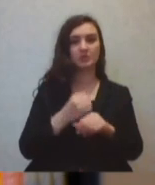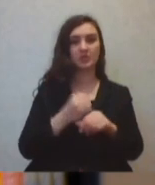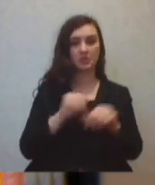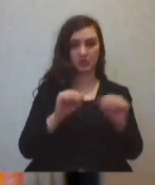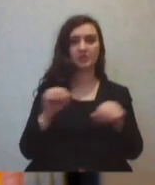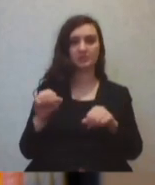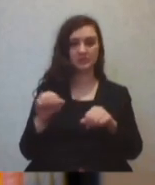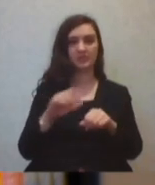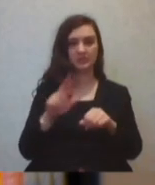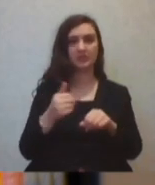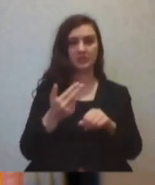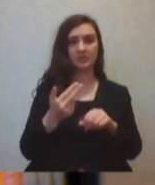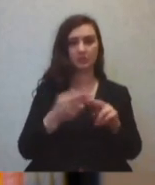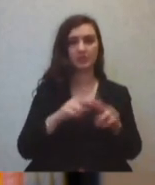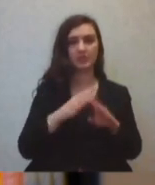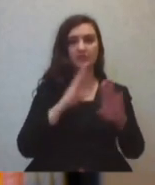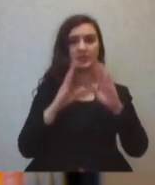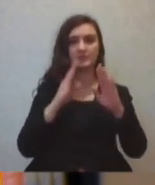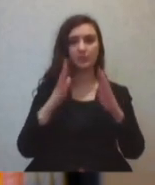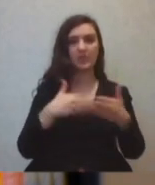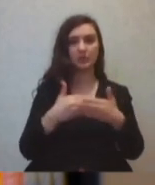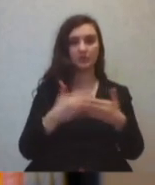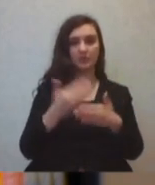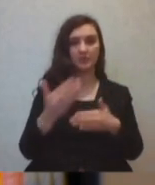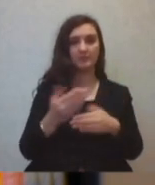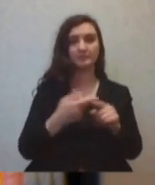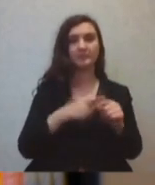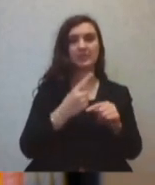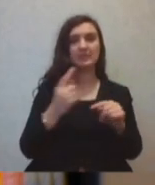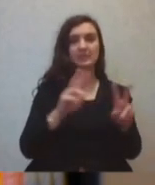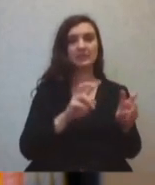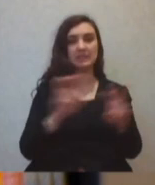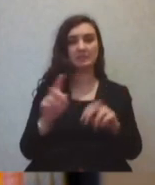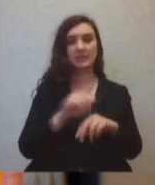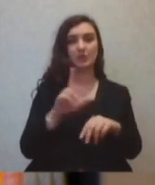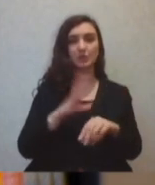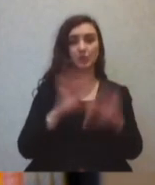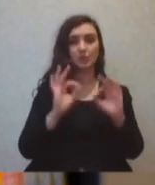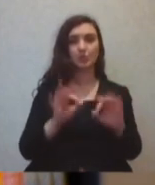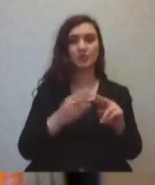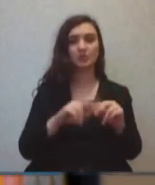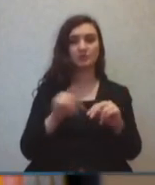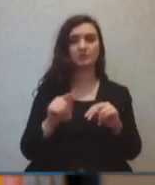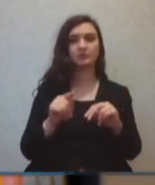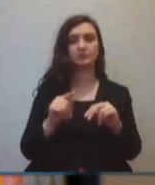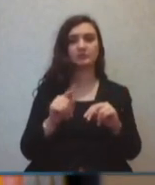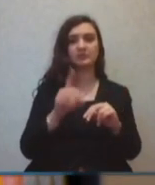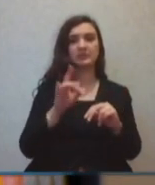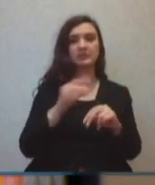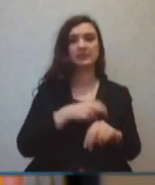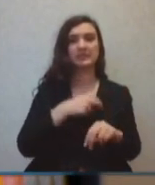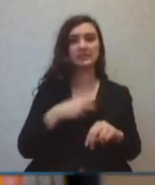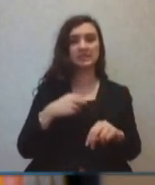შეძლების დაგვარად, რა თქმა უნდა, ესაა ფეისბუქ აქტივობა. ერთ-ერთი თემა, რომელიც იყო სწორედ რისკები